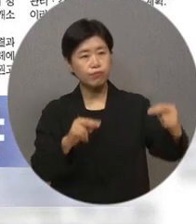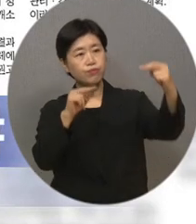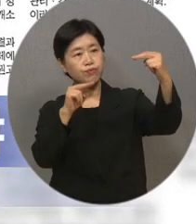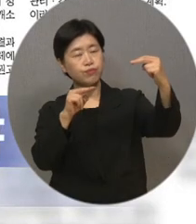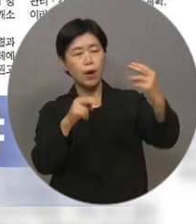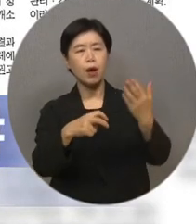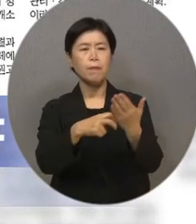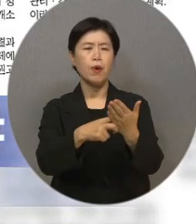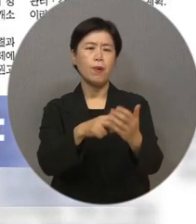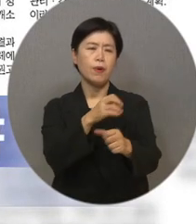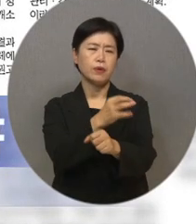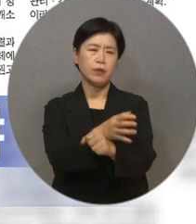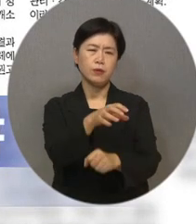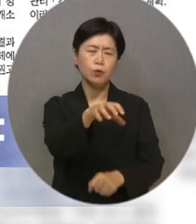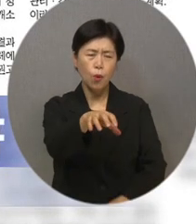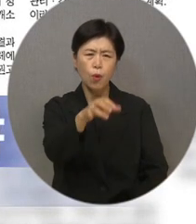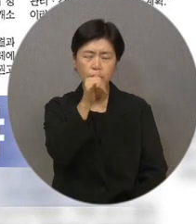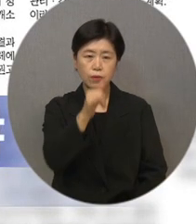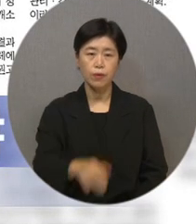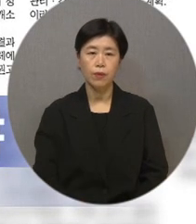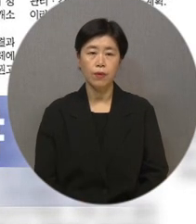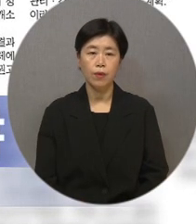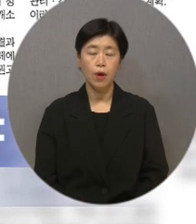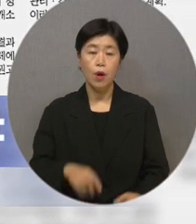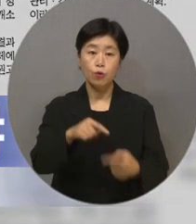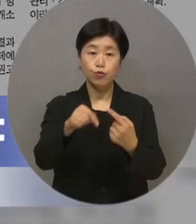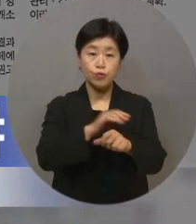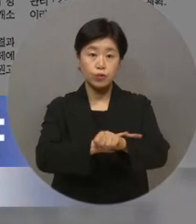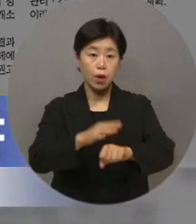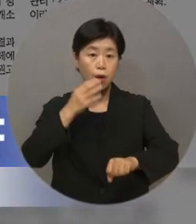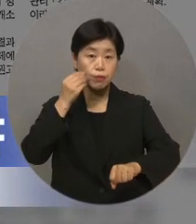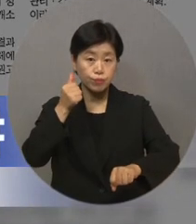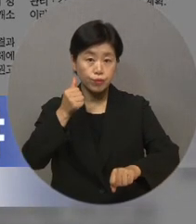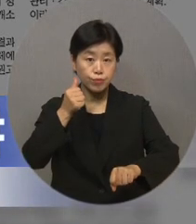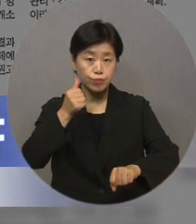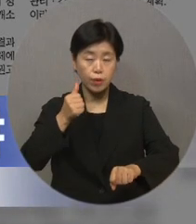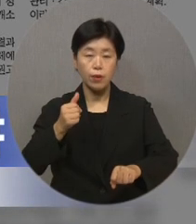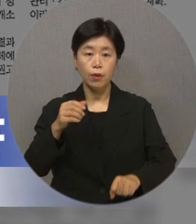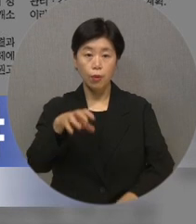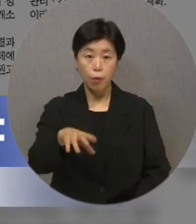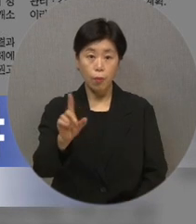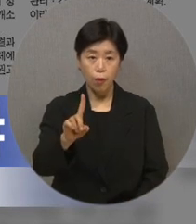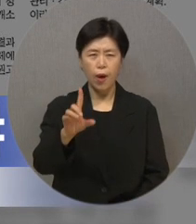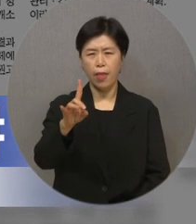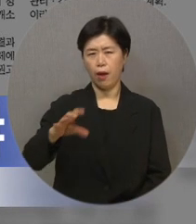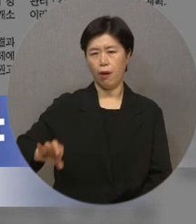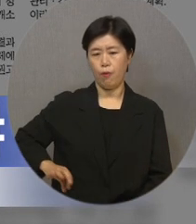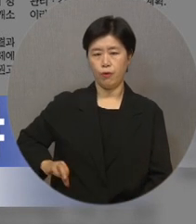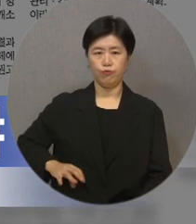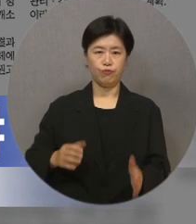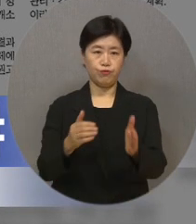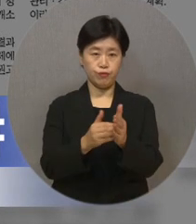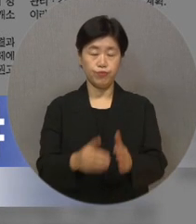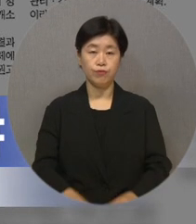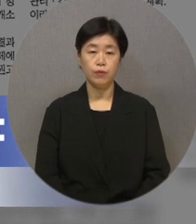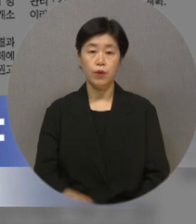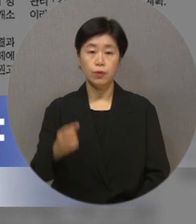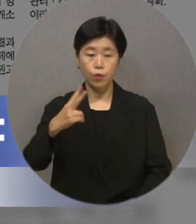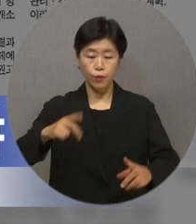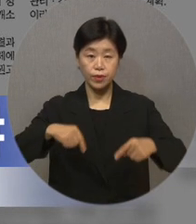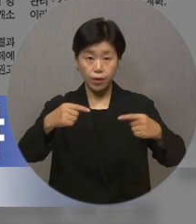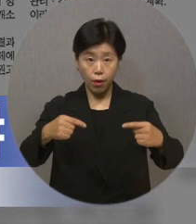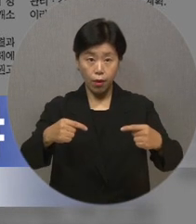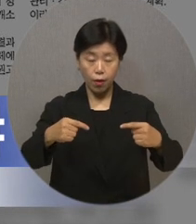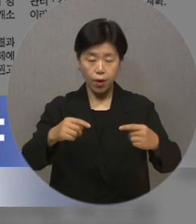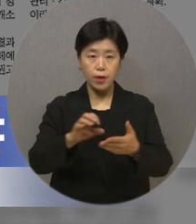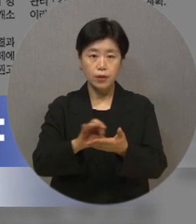전용 매표소를 운영하는 곳은 원주 종합 체육관이 유일했다고 말했습니다 아 또한 휠처 사용자 관람석 등의